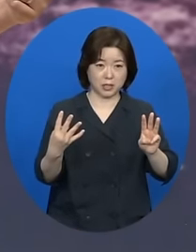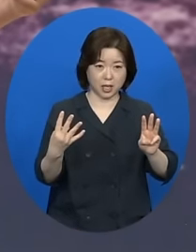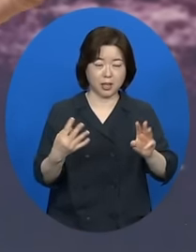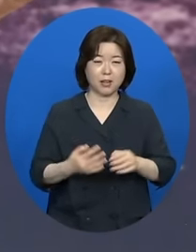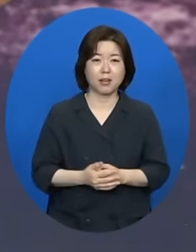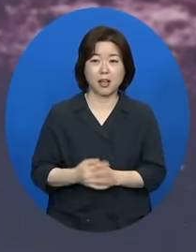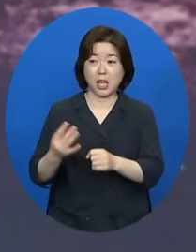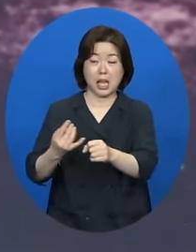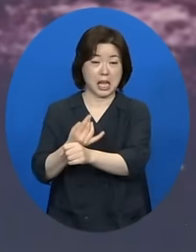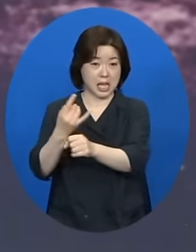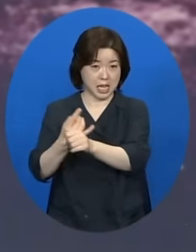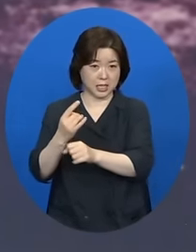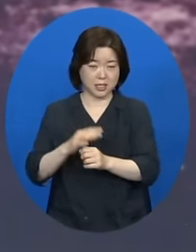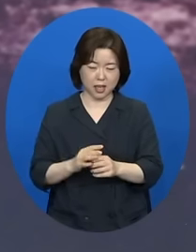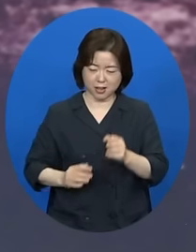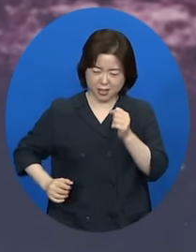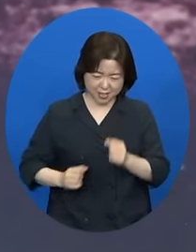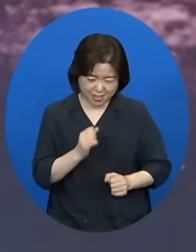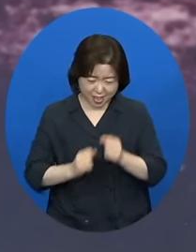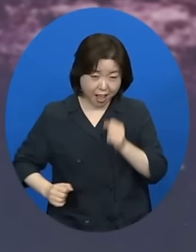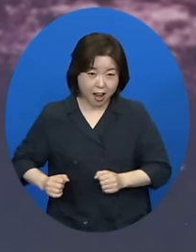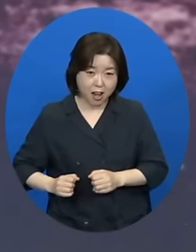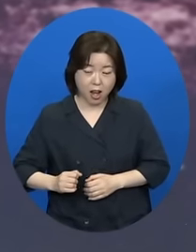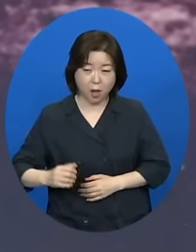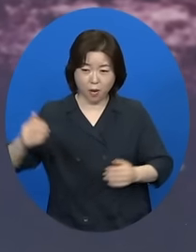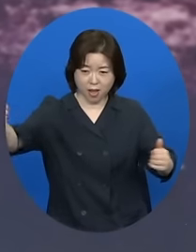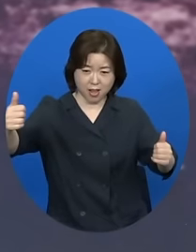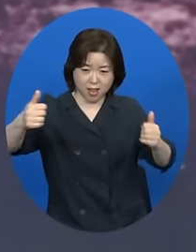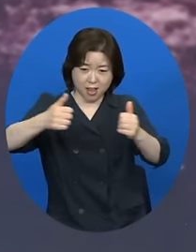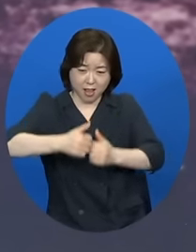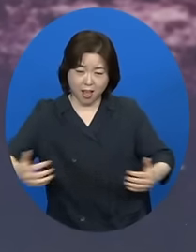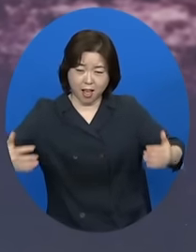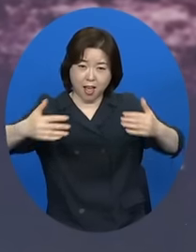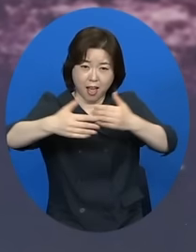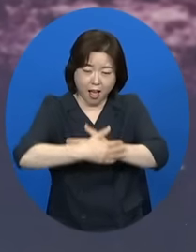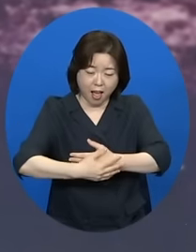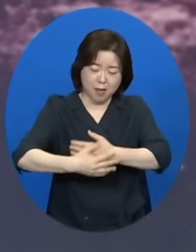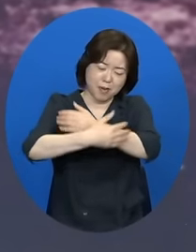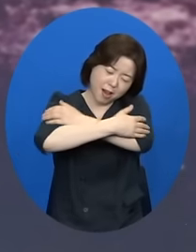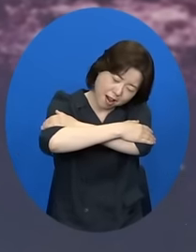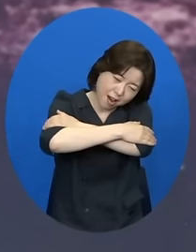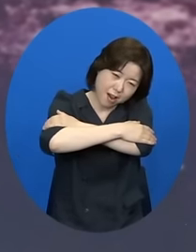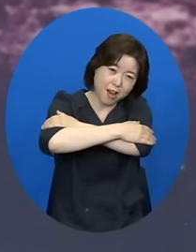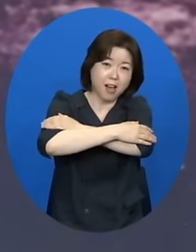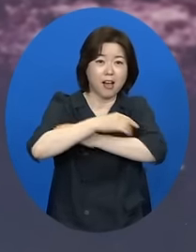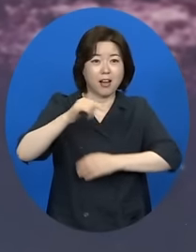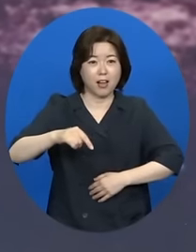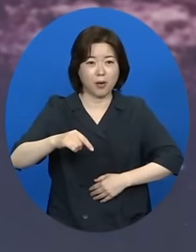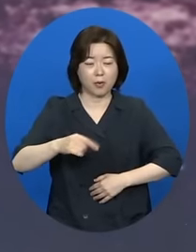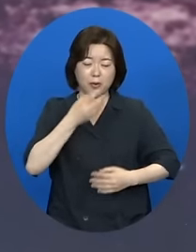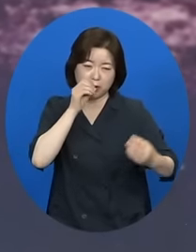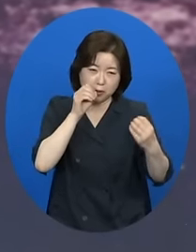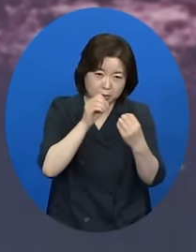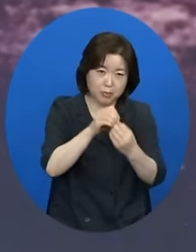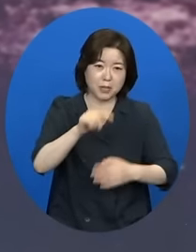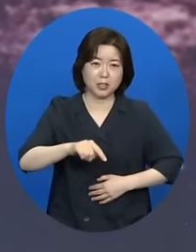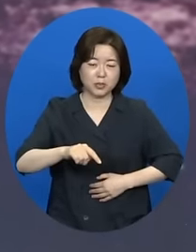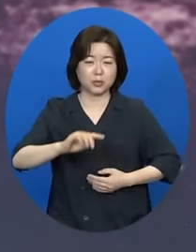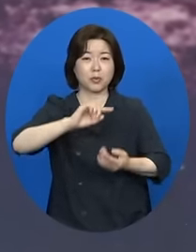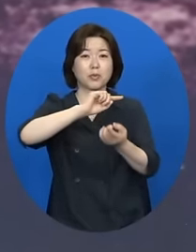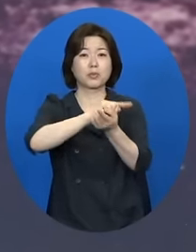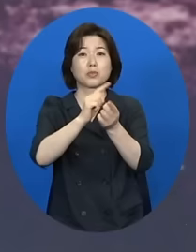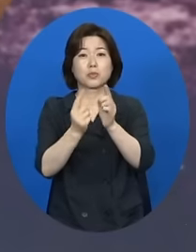아니에요. 달려와서 그를 맞이하고 안고 목을 어긋맞추어 그와 입맞추고